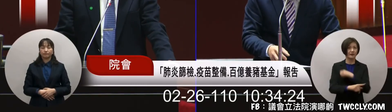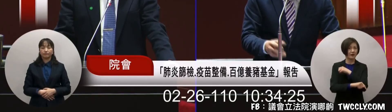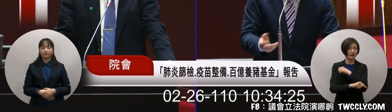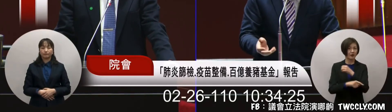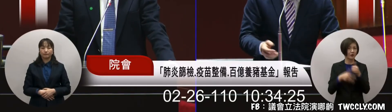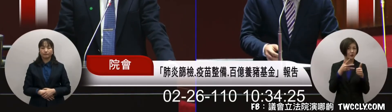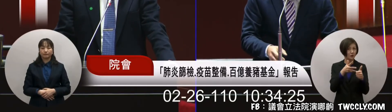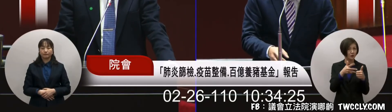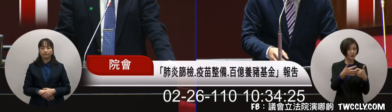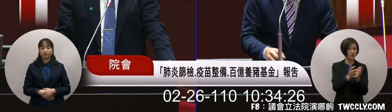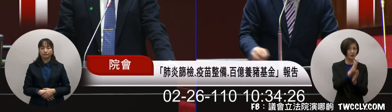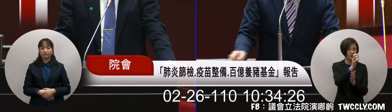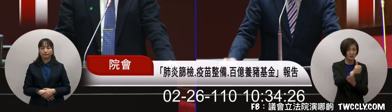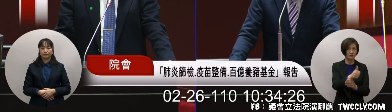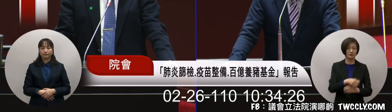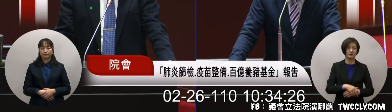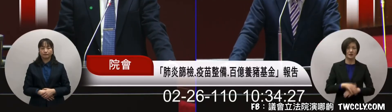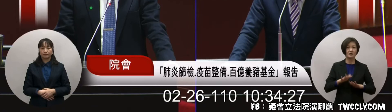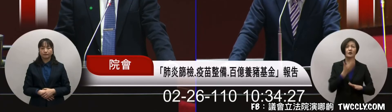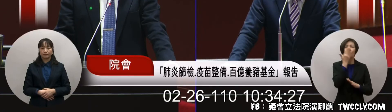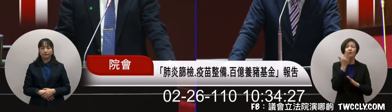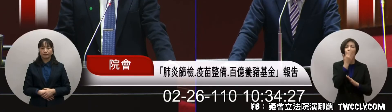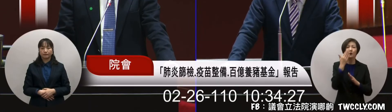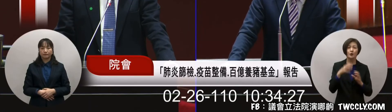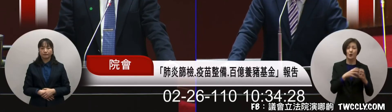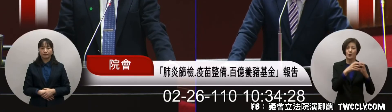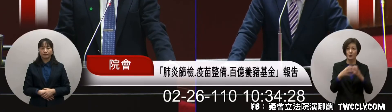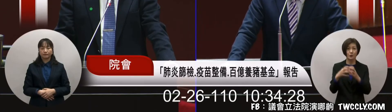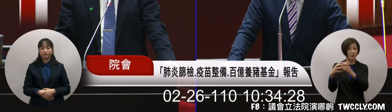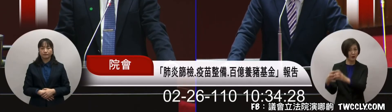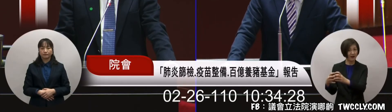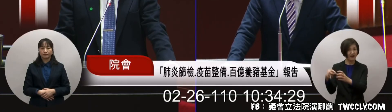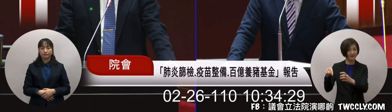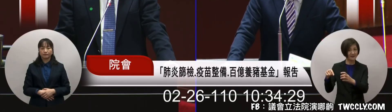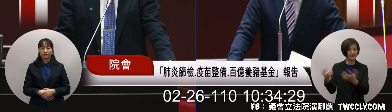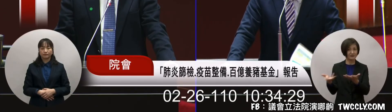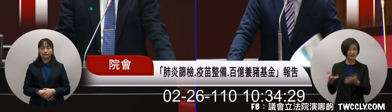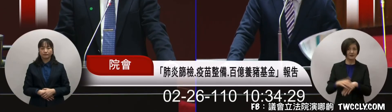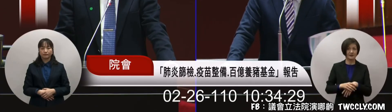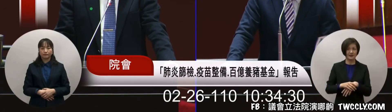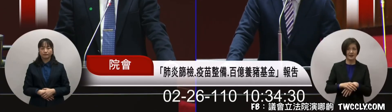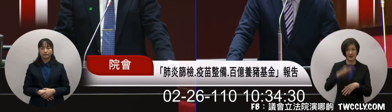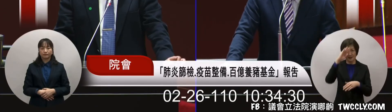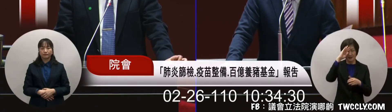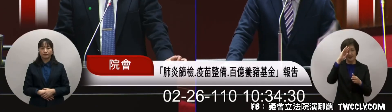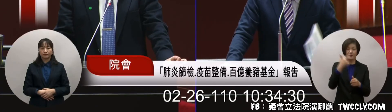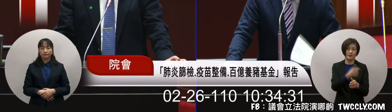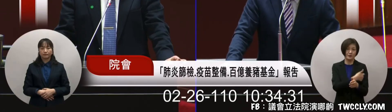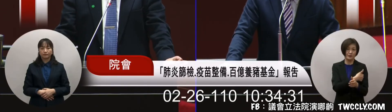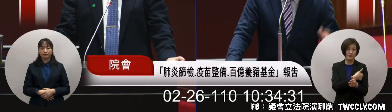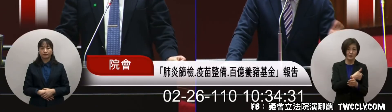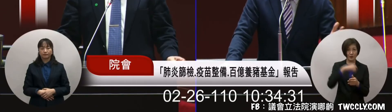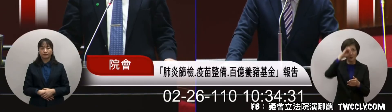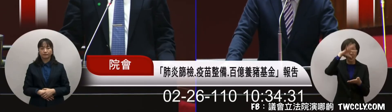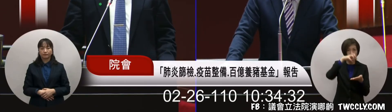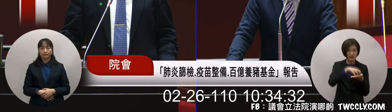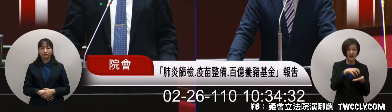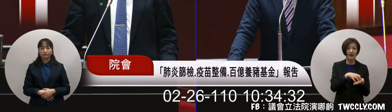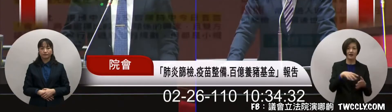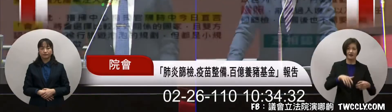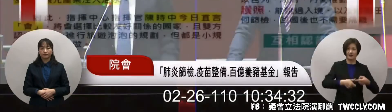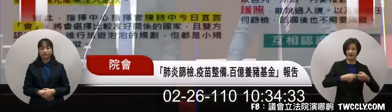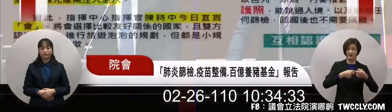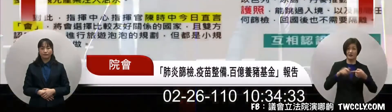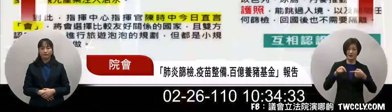想请教部长的是说，现在旅游泡泡的这个部分，好，这个以及疫苗护照的部分，所以先讲旅游泡泡好了，到